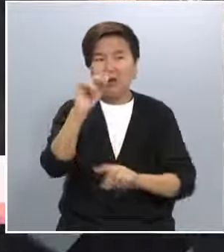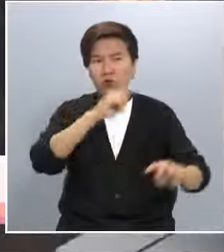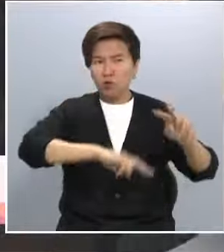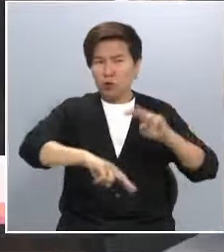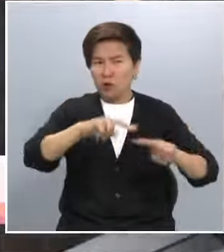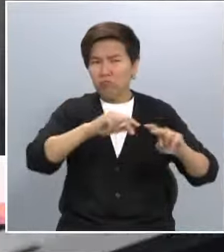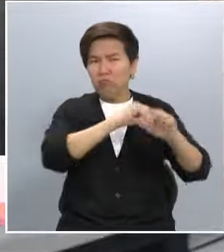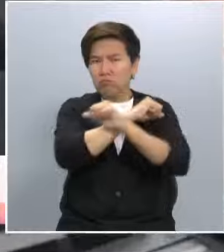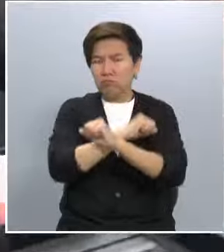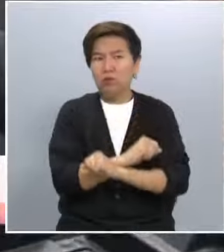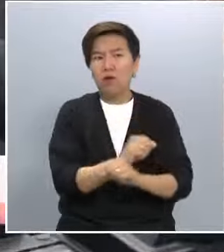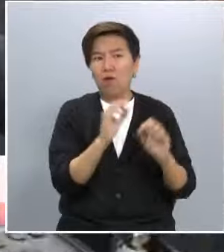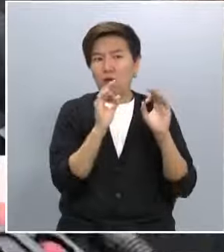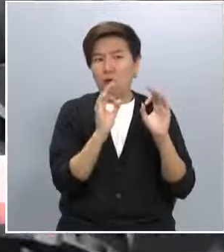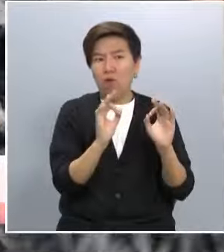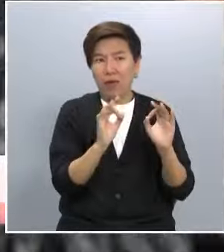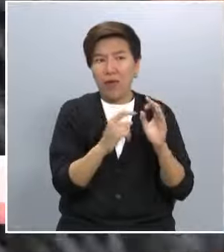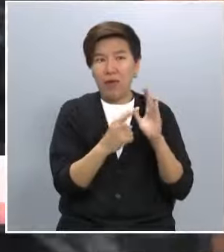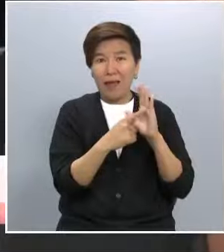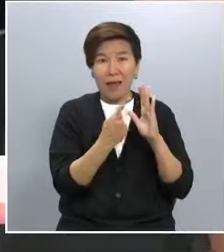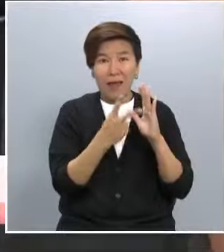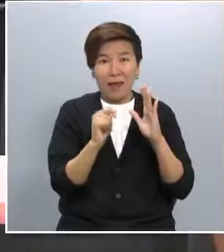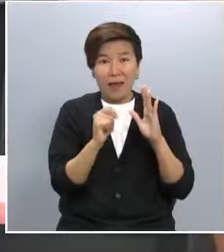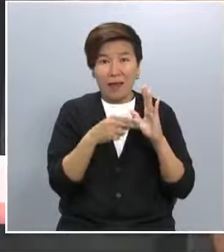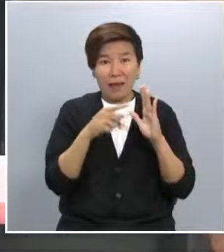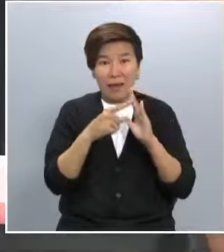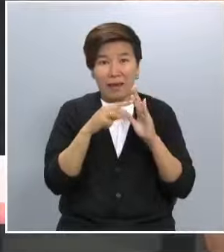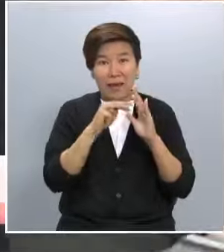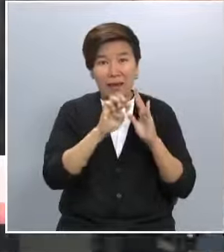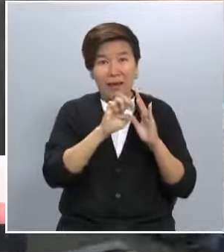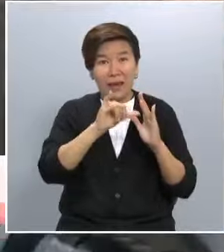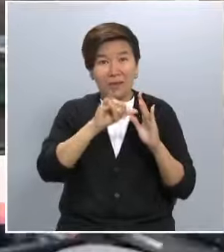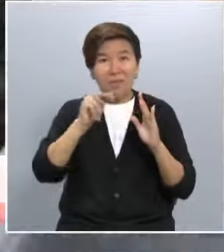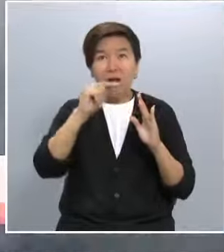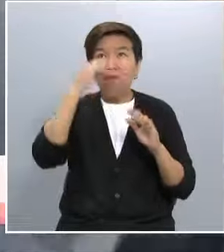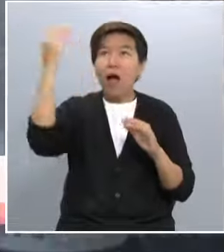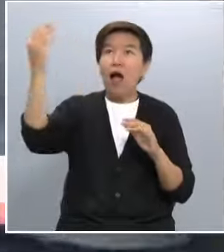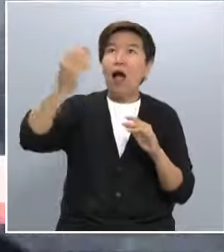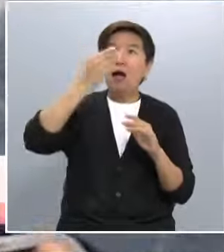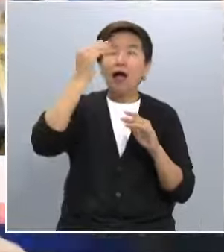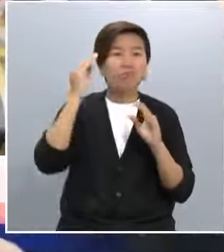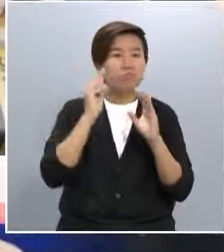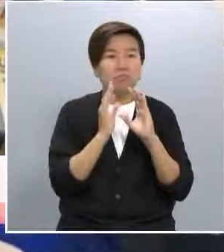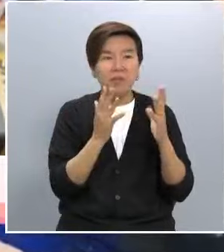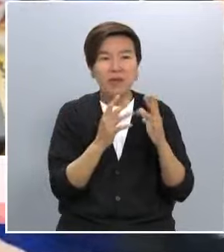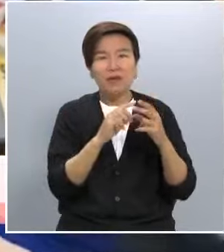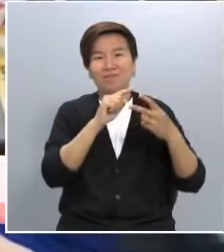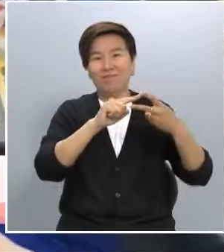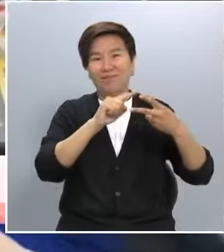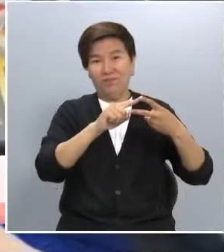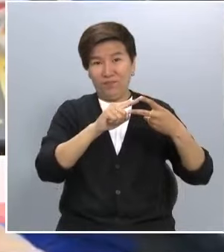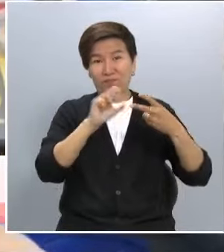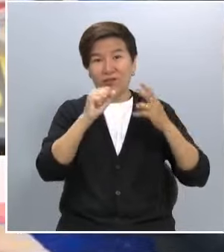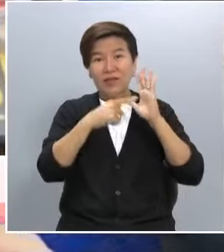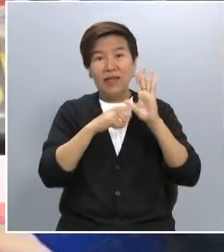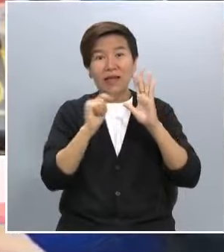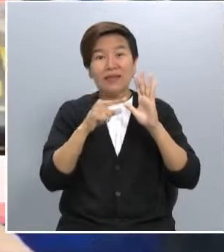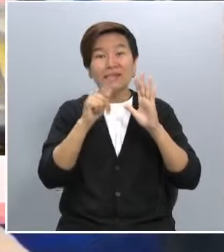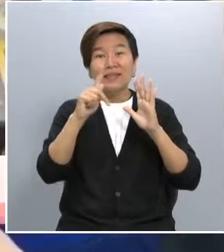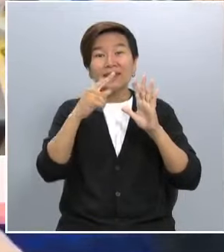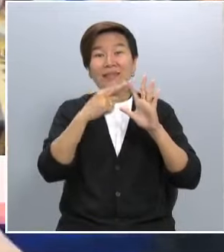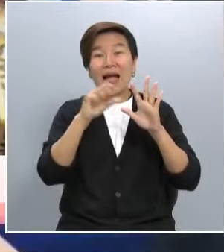อดภัยไม่พบสารแคดเมียมในอากาศเนื่องจากกากแคดเมียมและสังกะสีอยู่ในสถานะแข็งตัวอย่างที่พี่หนุ่มบอกแล้วก็เ